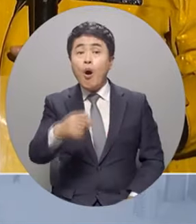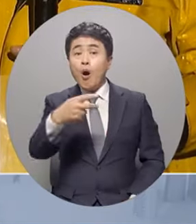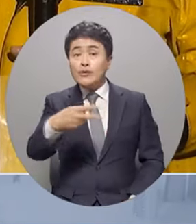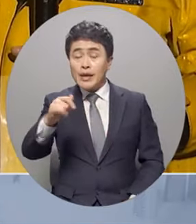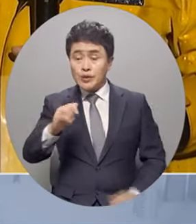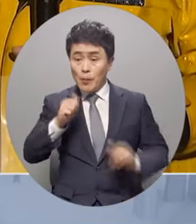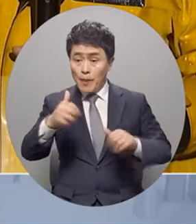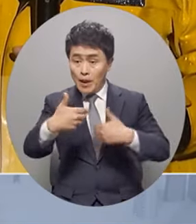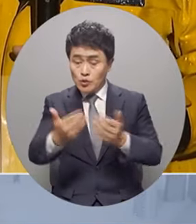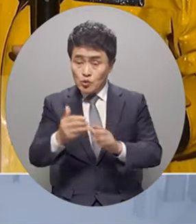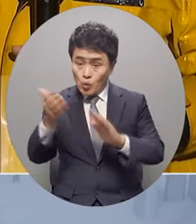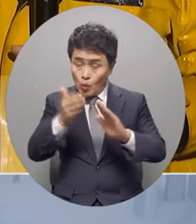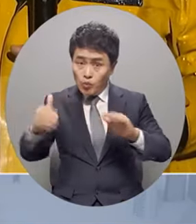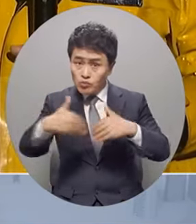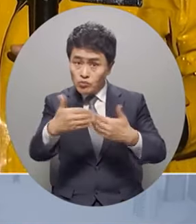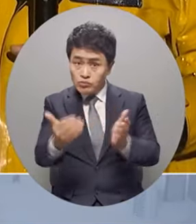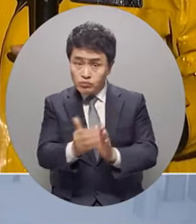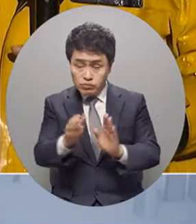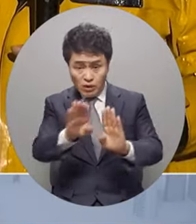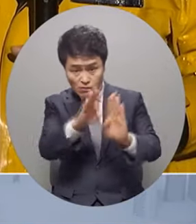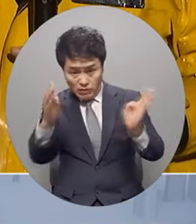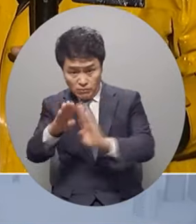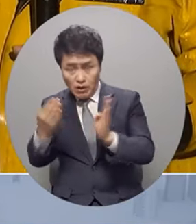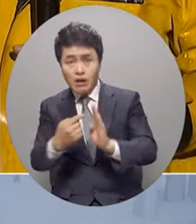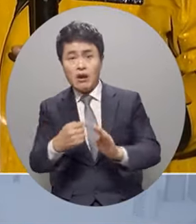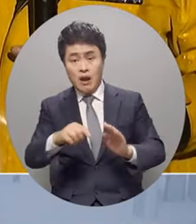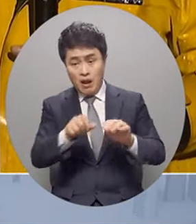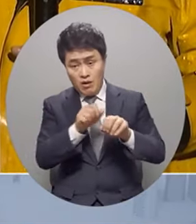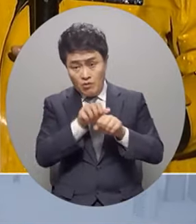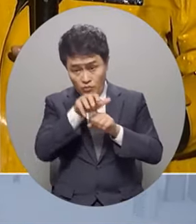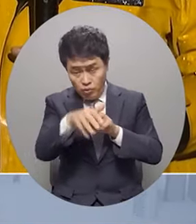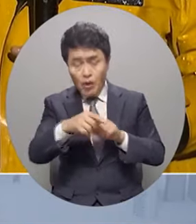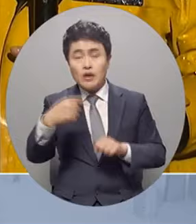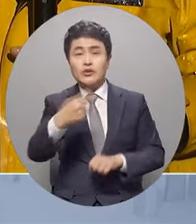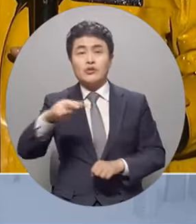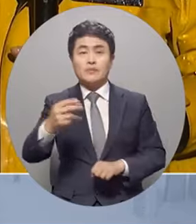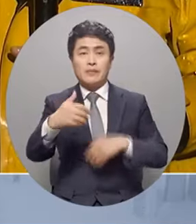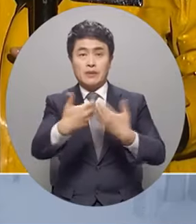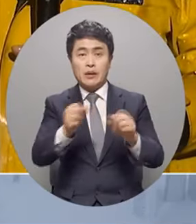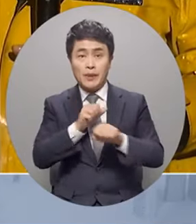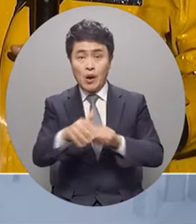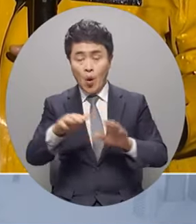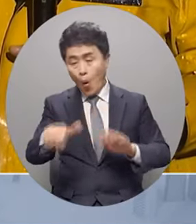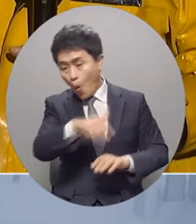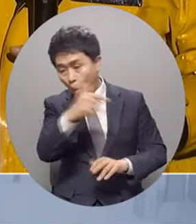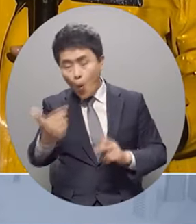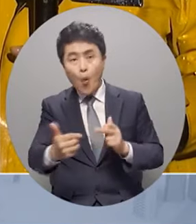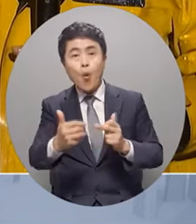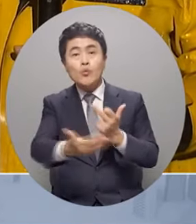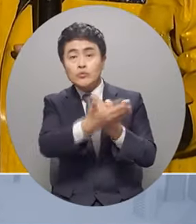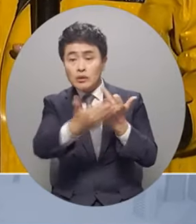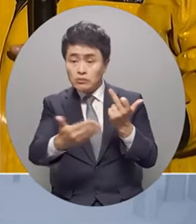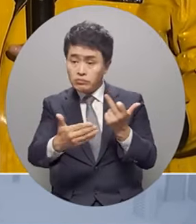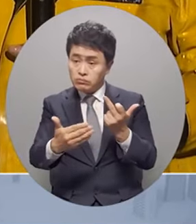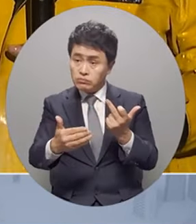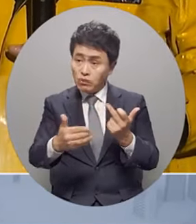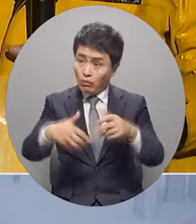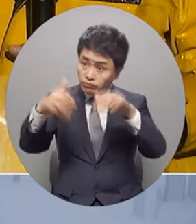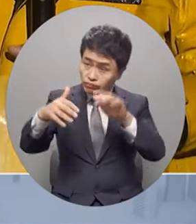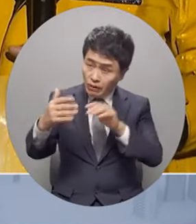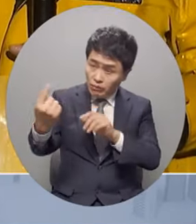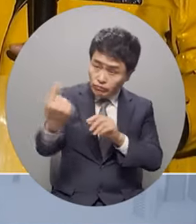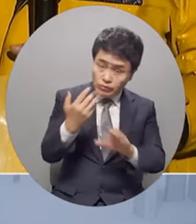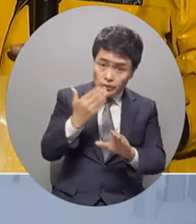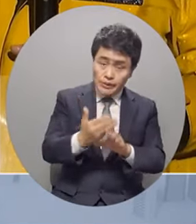초당 최대 1,200톤을 방류하겠다고 밝혔습니다. 비는 오늘 오전 제주도에서 시작돼 북상하고 있는데요. 오늘 저녁